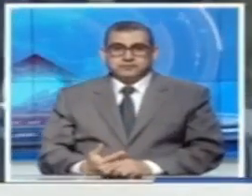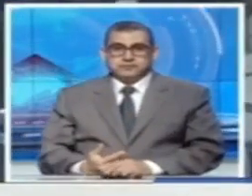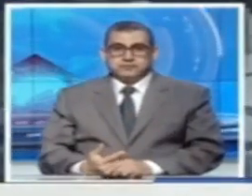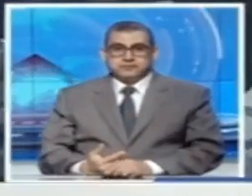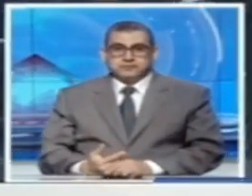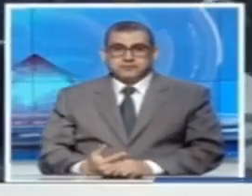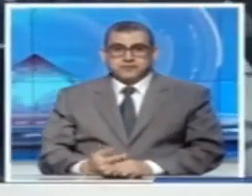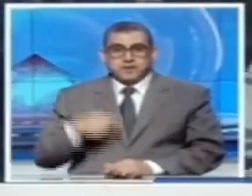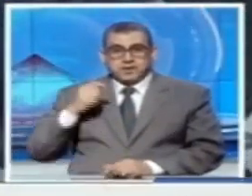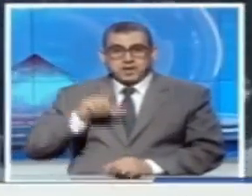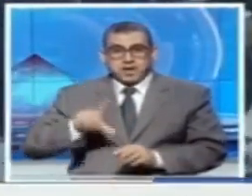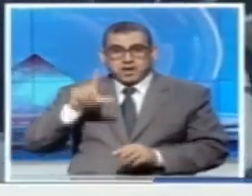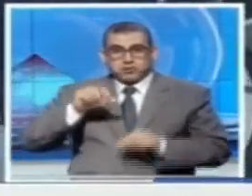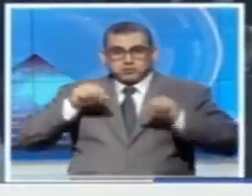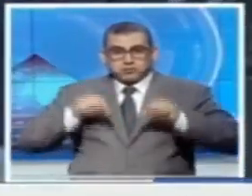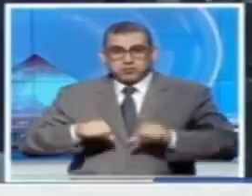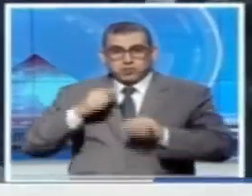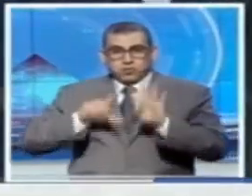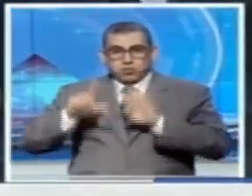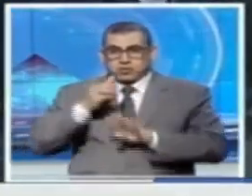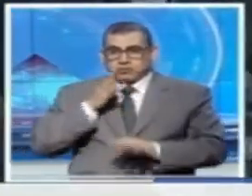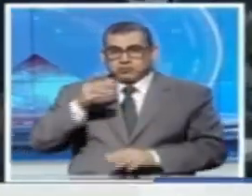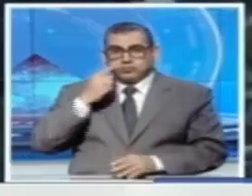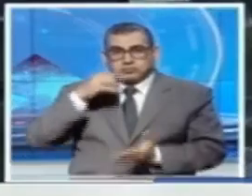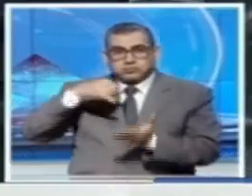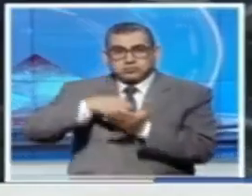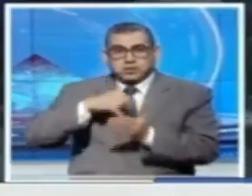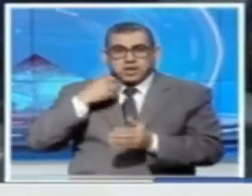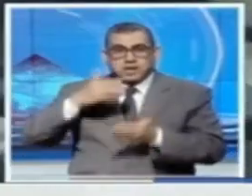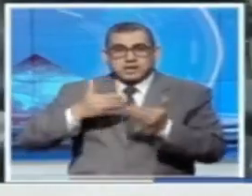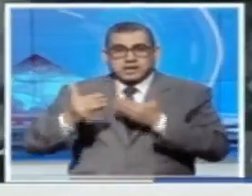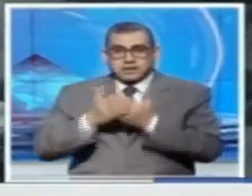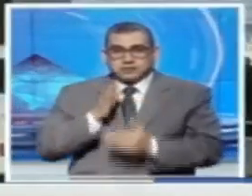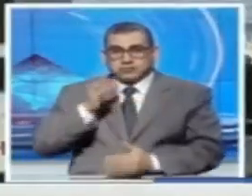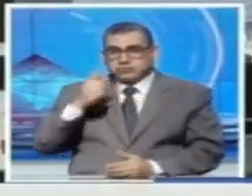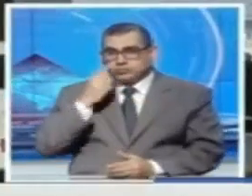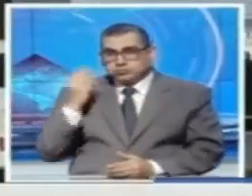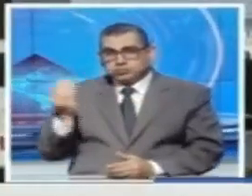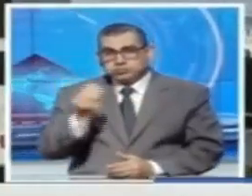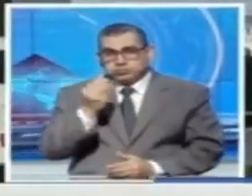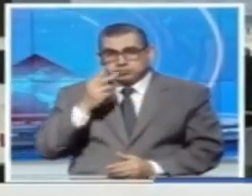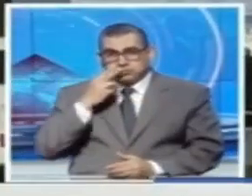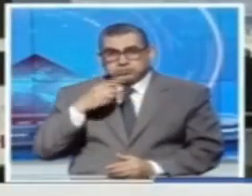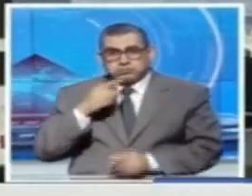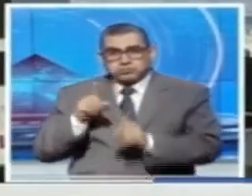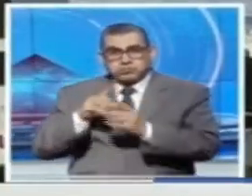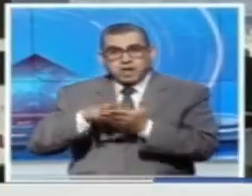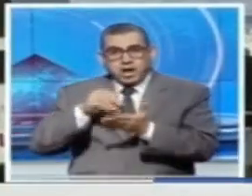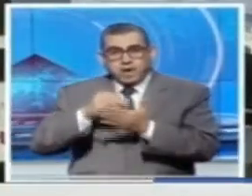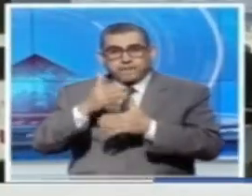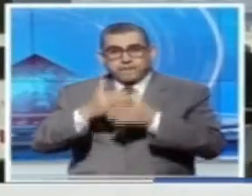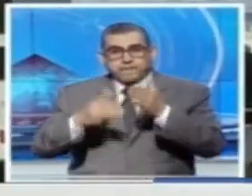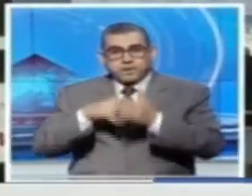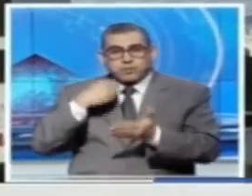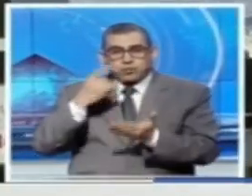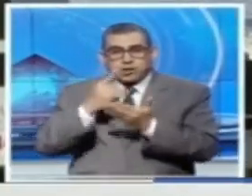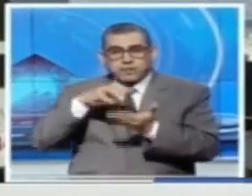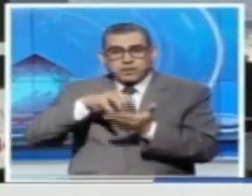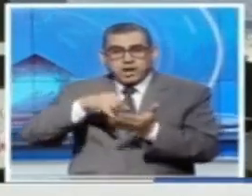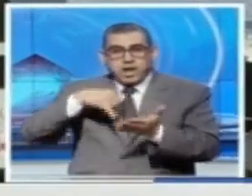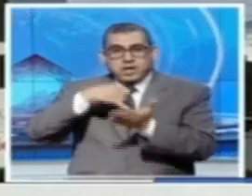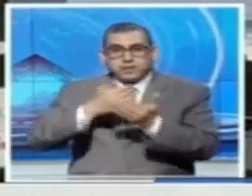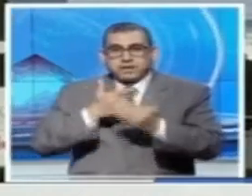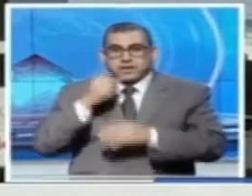جولة لرئيس مجلس الوزراء دكتور مصطفى مدبولي في العاصمة الإدارية الجديدة، بدايتها تفقد لمبنى مديرية أمن العاصمة